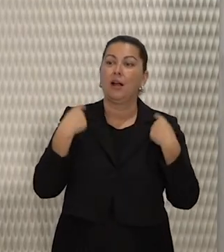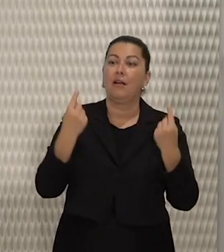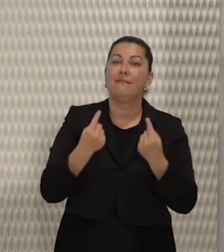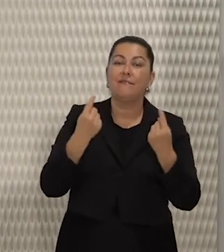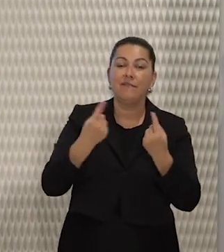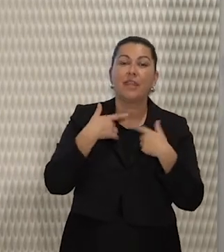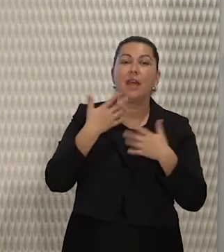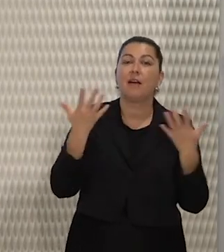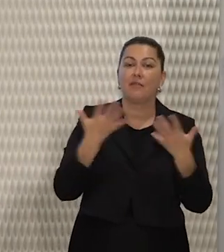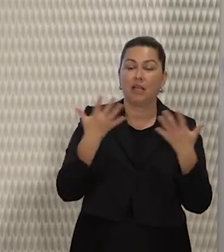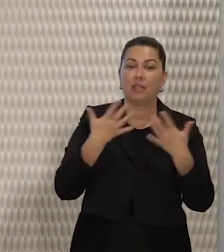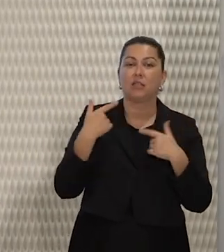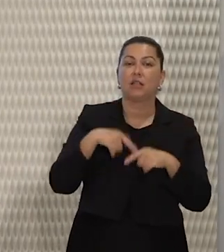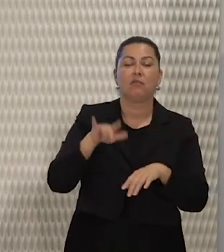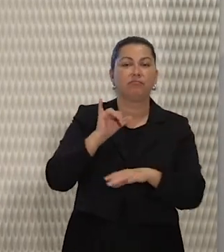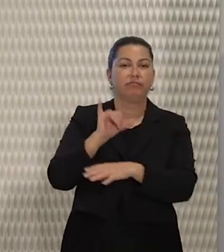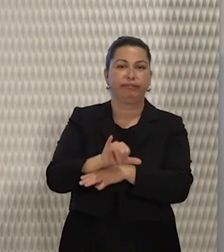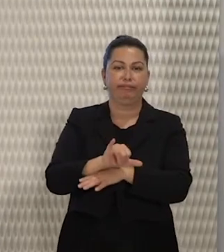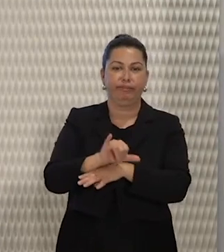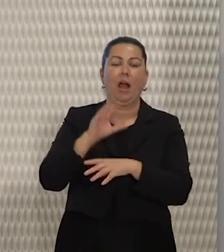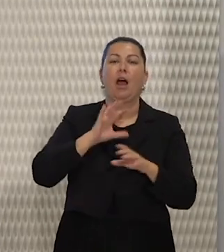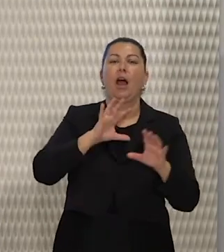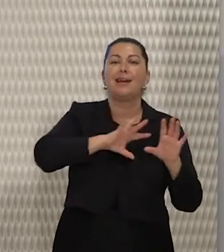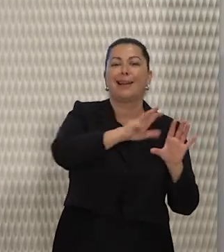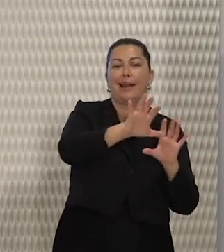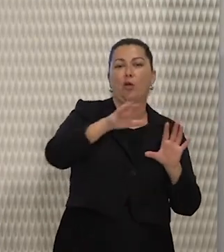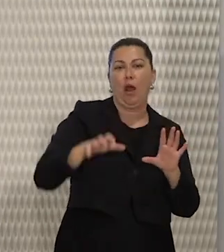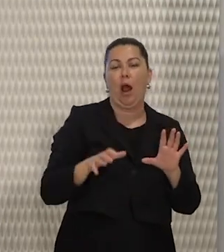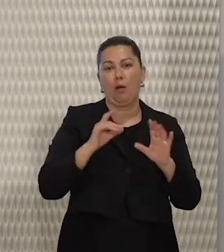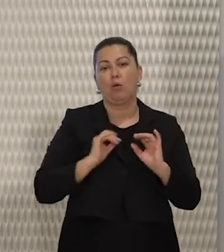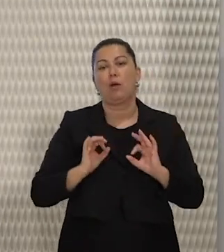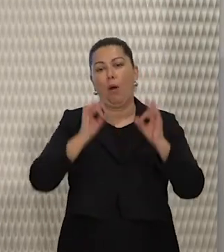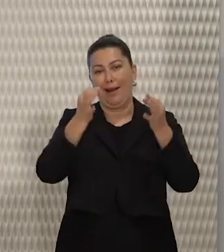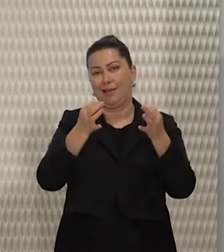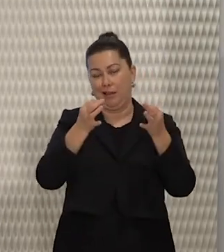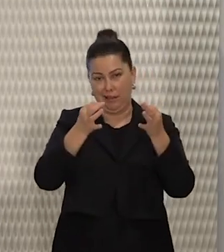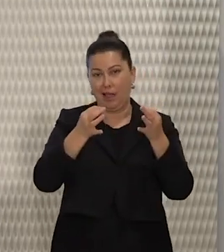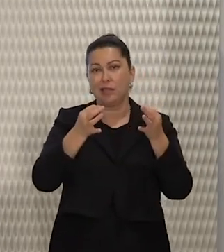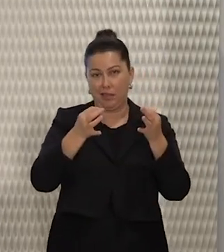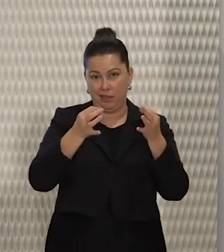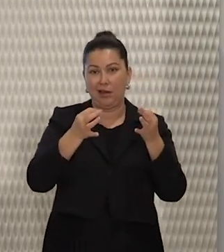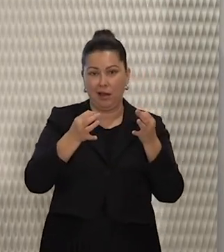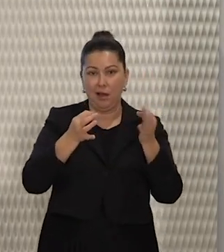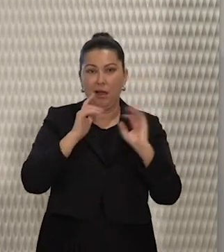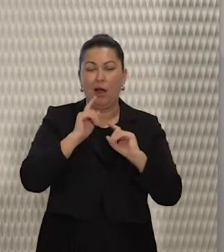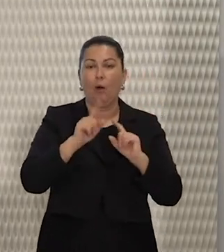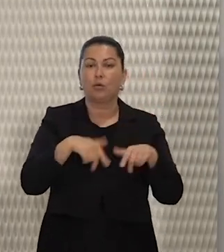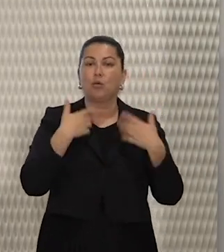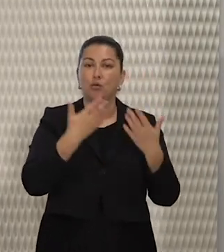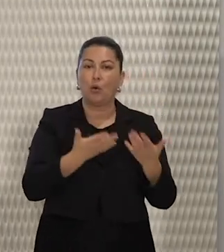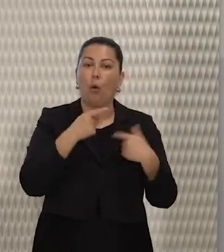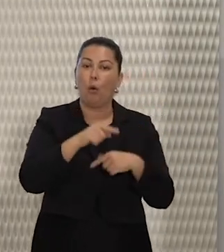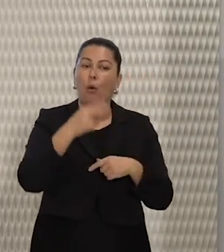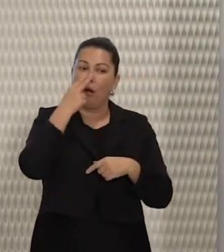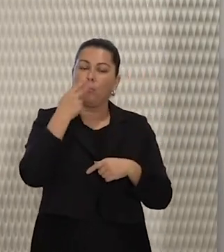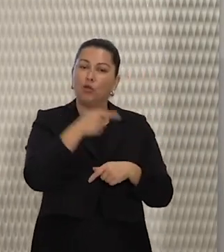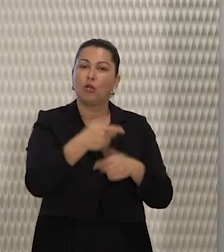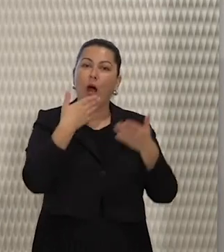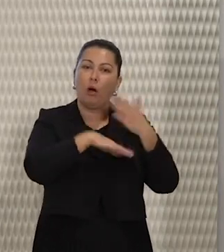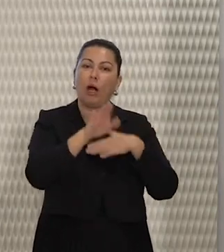mitigieren diesen Aspekt mit Regionalität und Qualität und schaffen es so, diesen Menschen eine Chance am Arbeitsmarkt